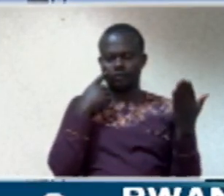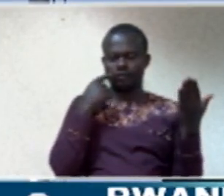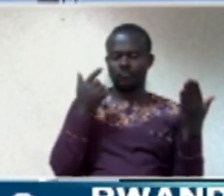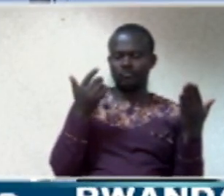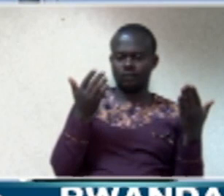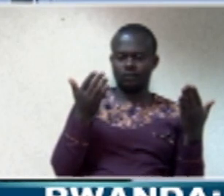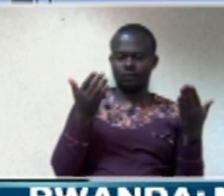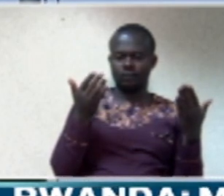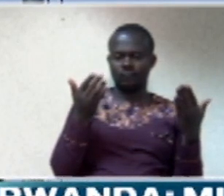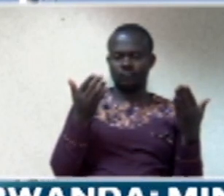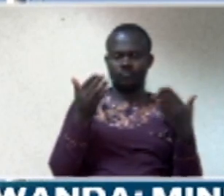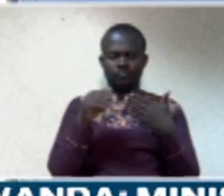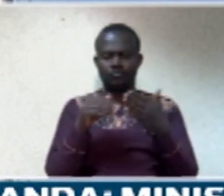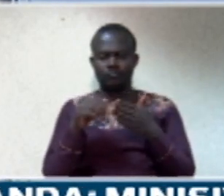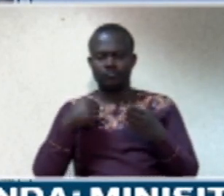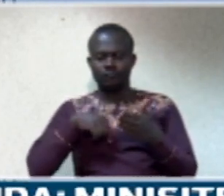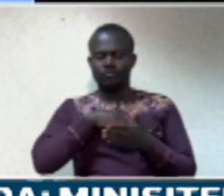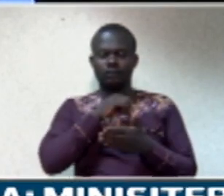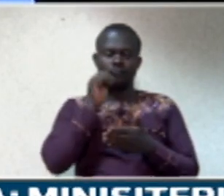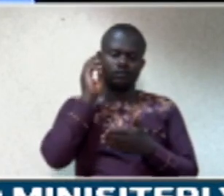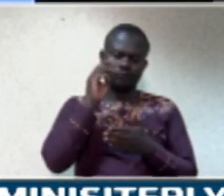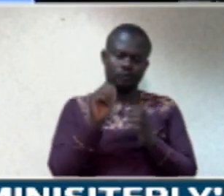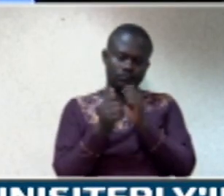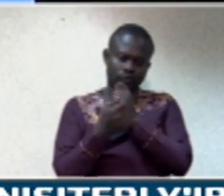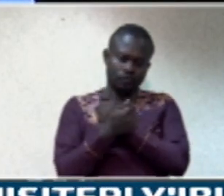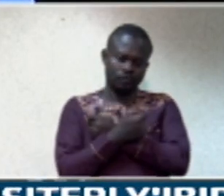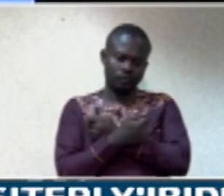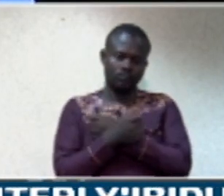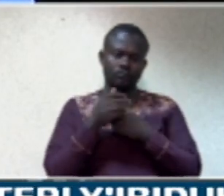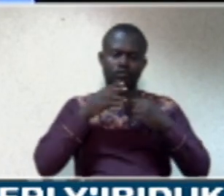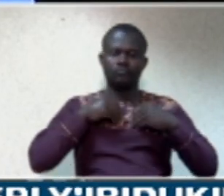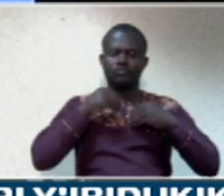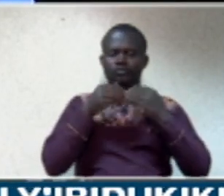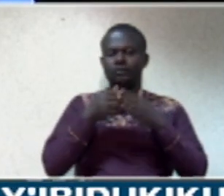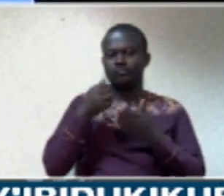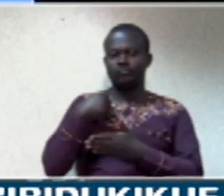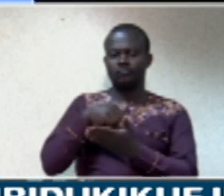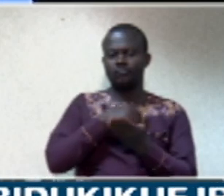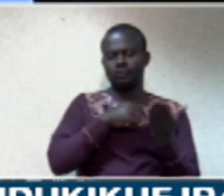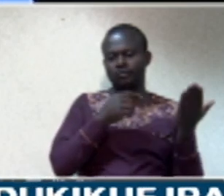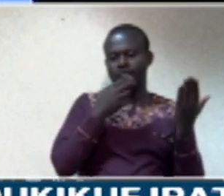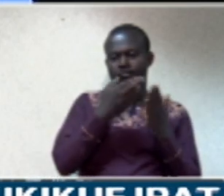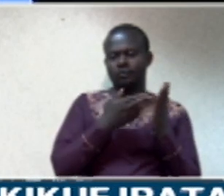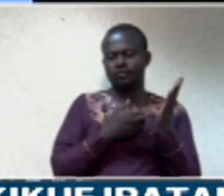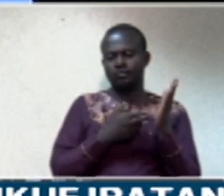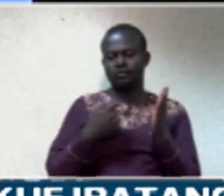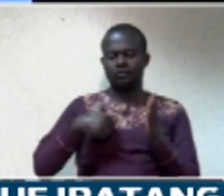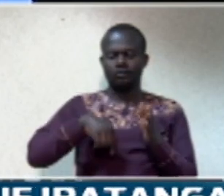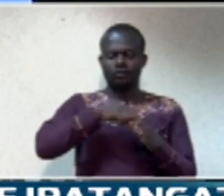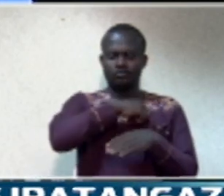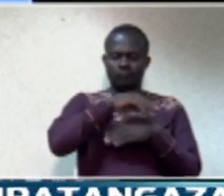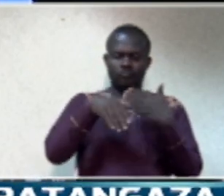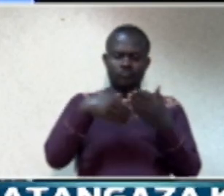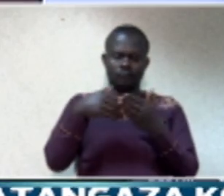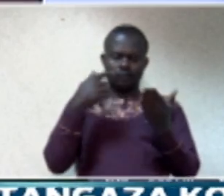ya nzira yose iyo habayeho ubugororangingo bukemerwa aho nta kibazo raporo yongera kugezwa ku